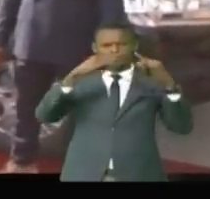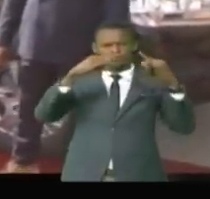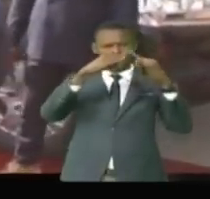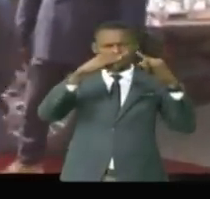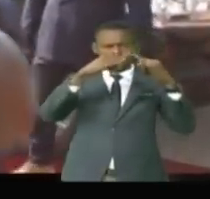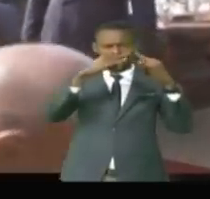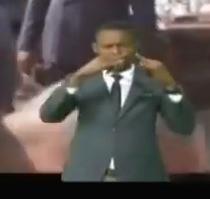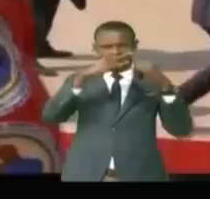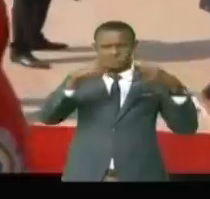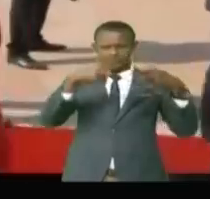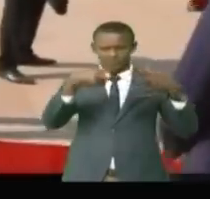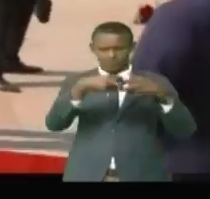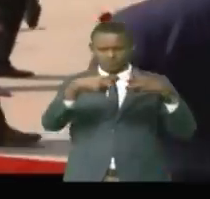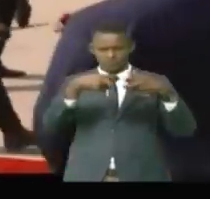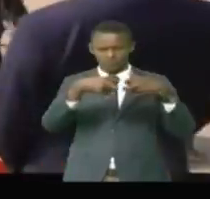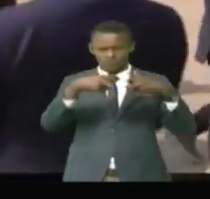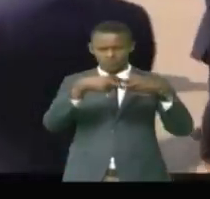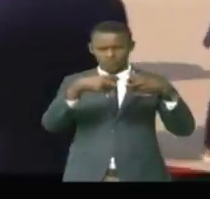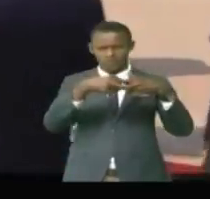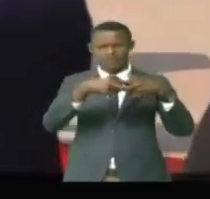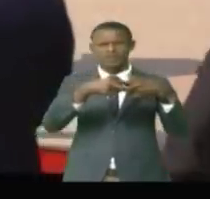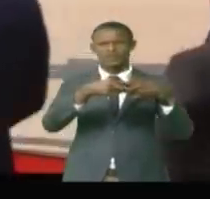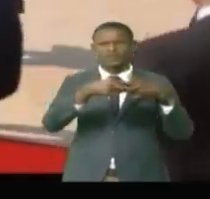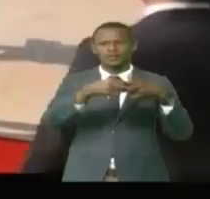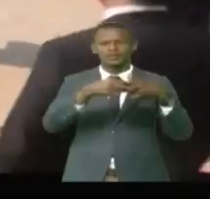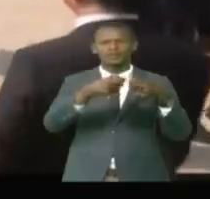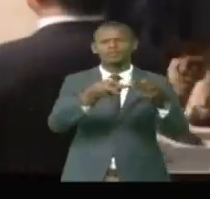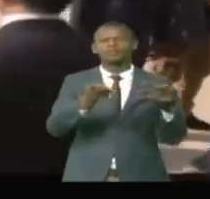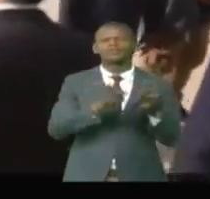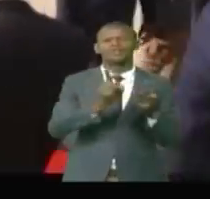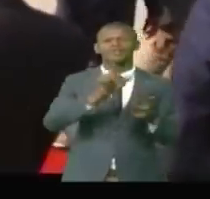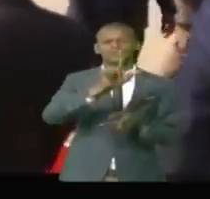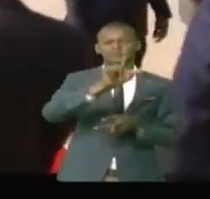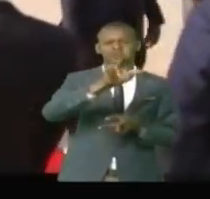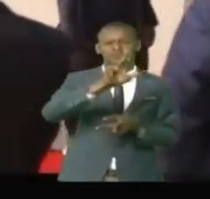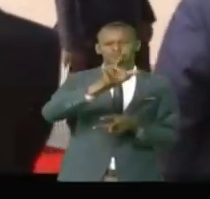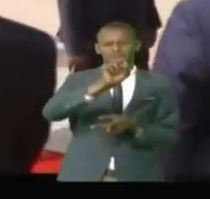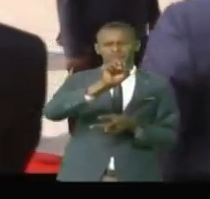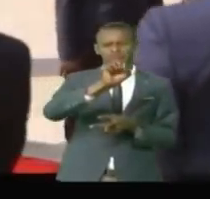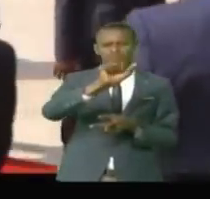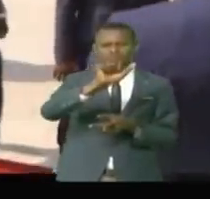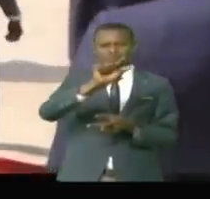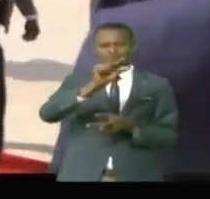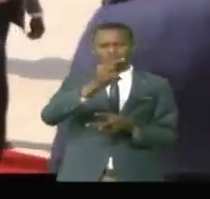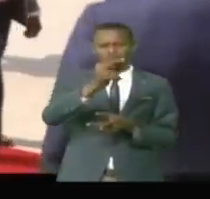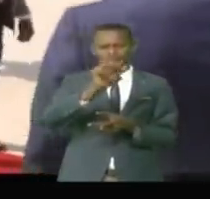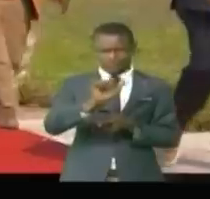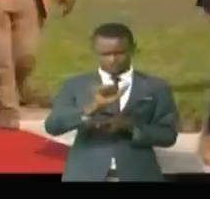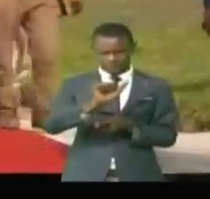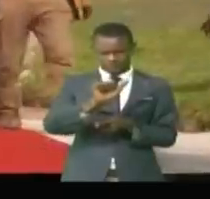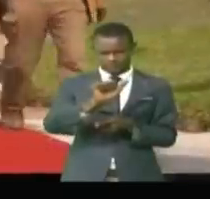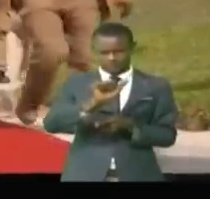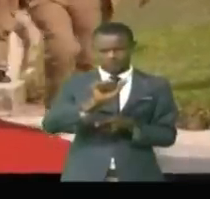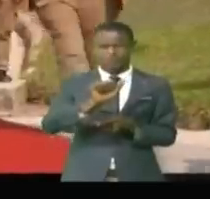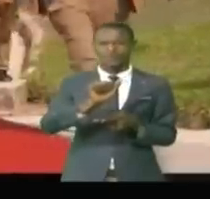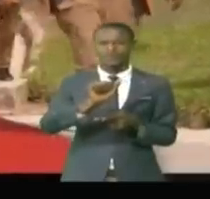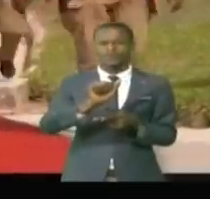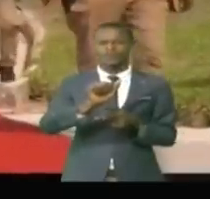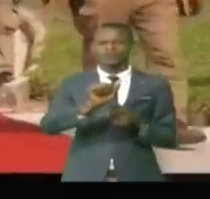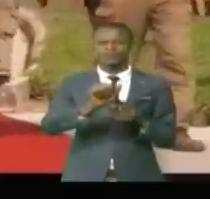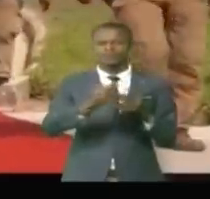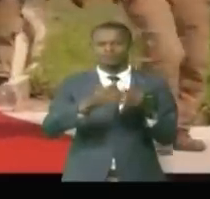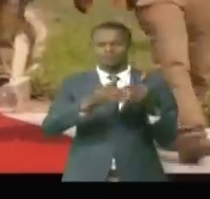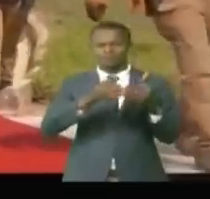de kilomètres de Kolwezi. Sur le site, Madame le gouverneur intérimaire du Lualaba Fifi Masuka Saini, dans son mot